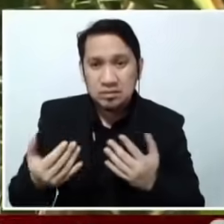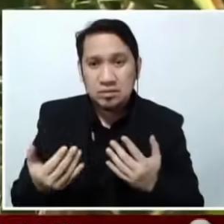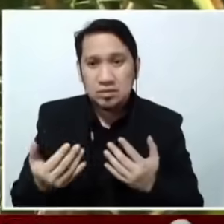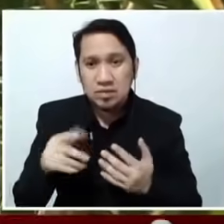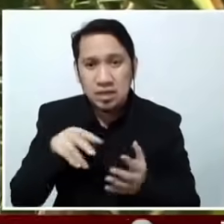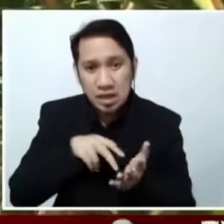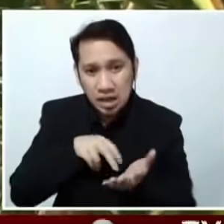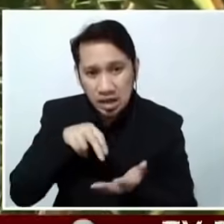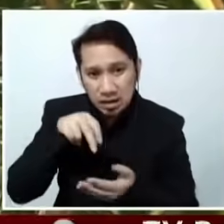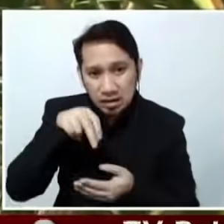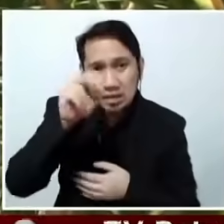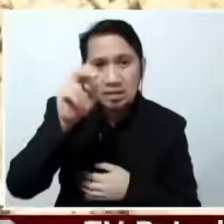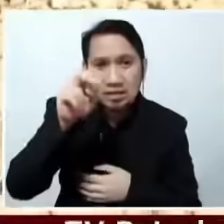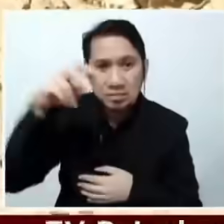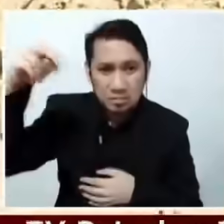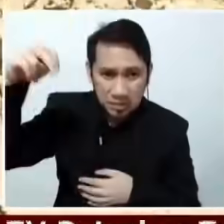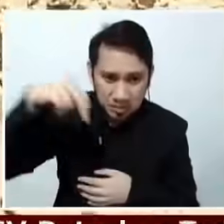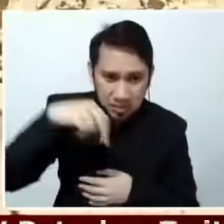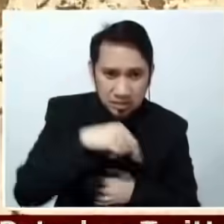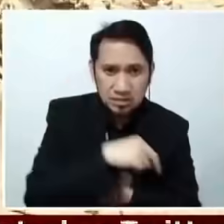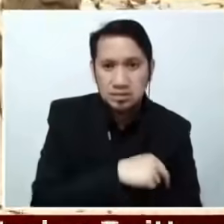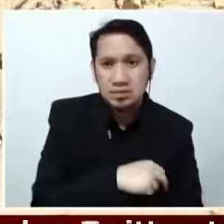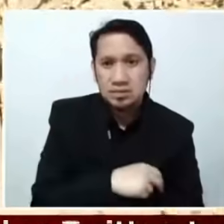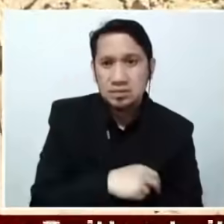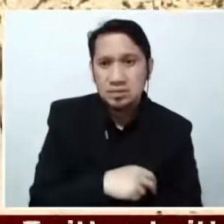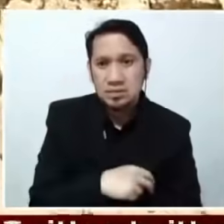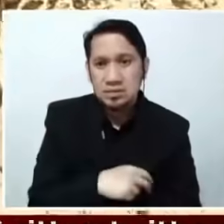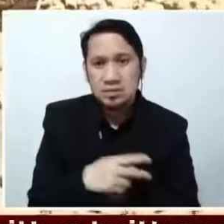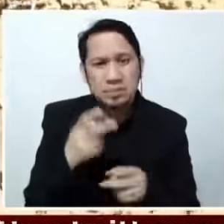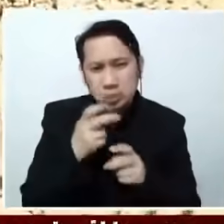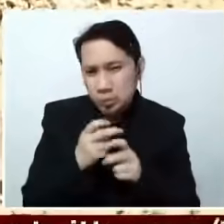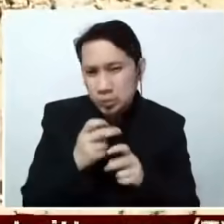pag-akyat, pagbaba. Lalo kung